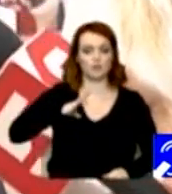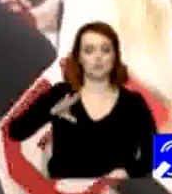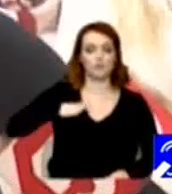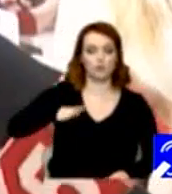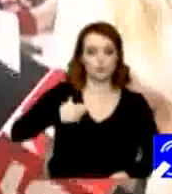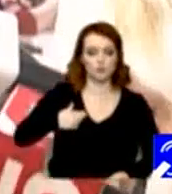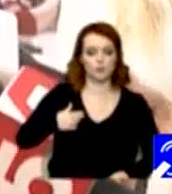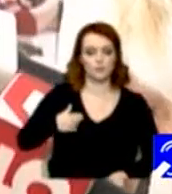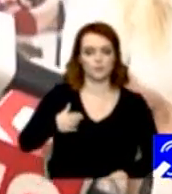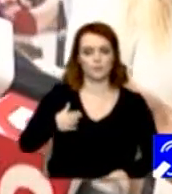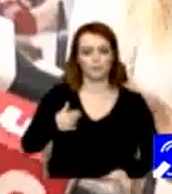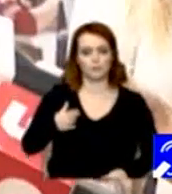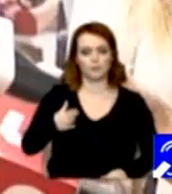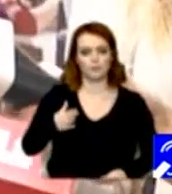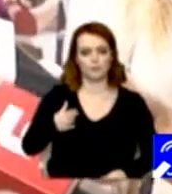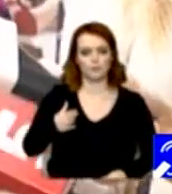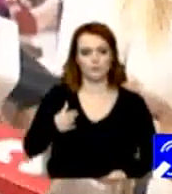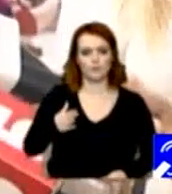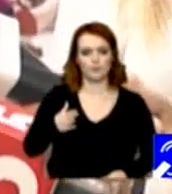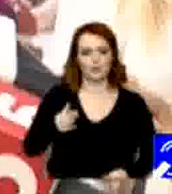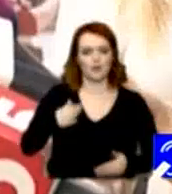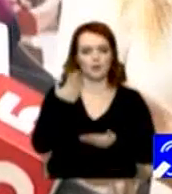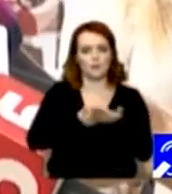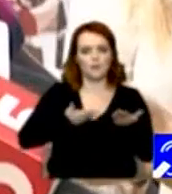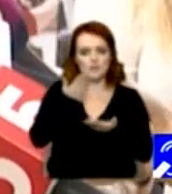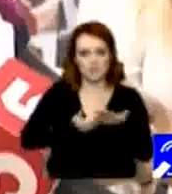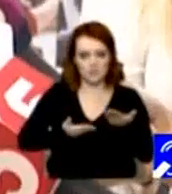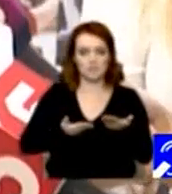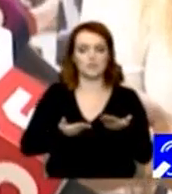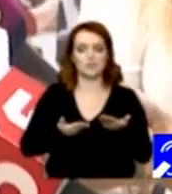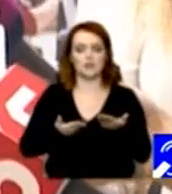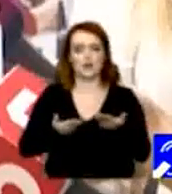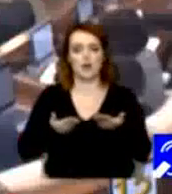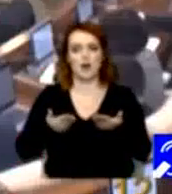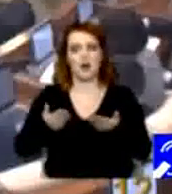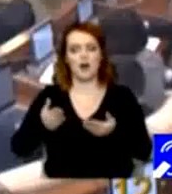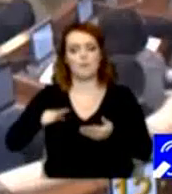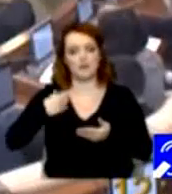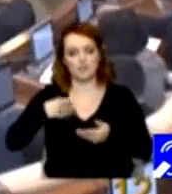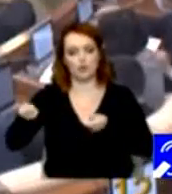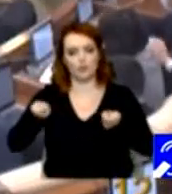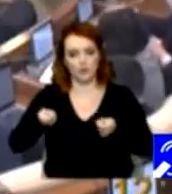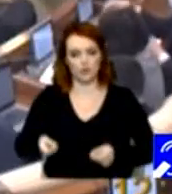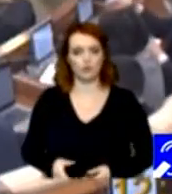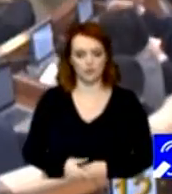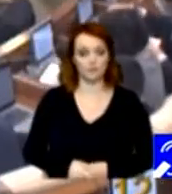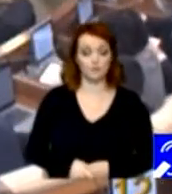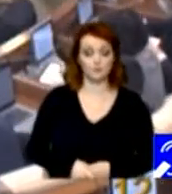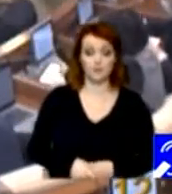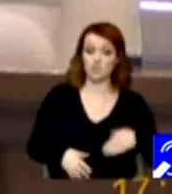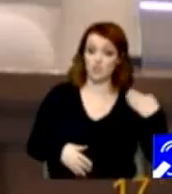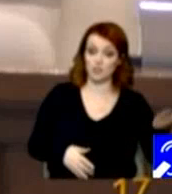că nu știu cum se zice că consultanța unei forțe politice cealaltă parte deputații opoziției